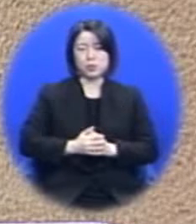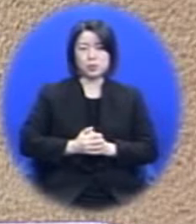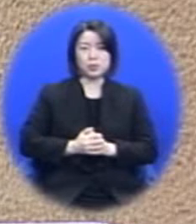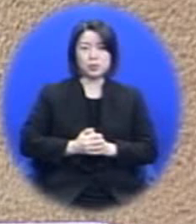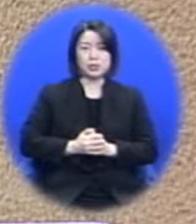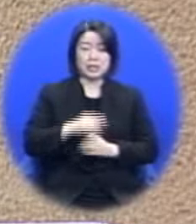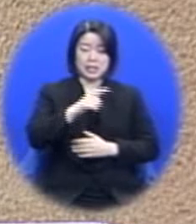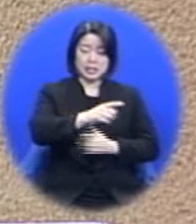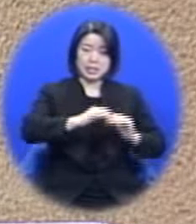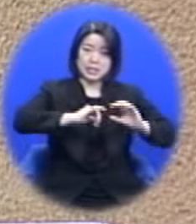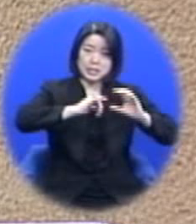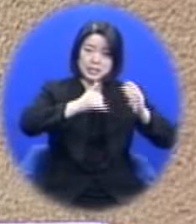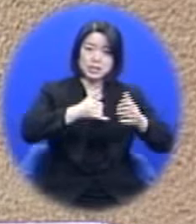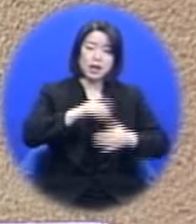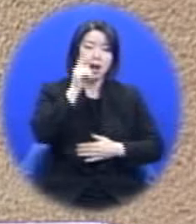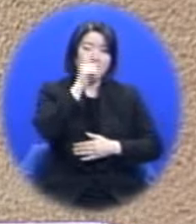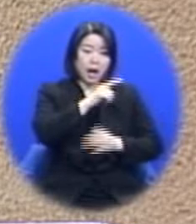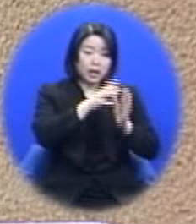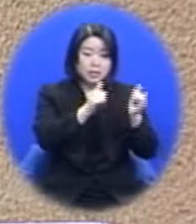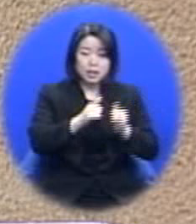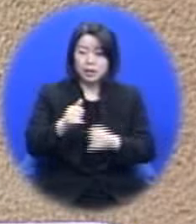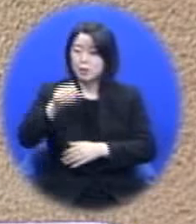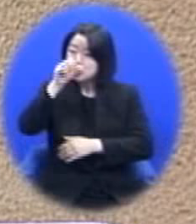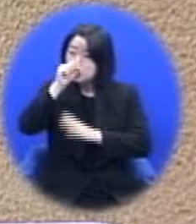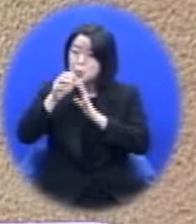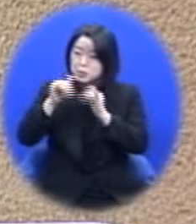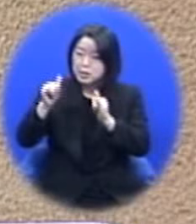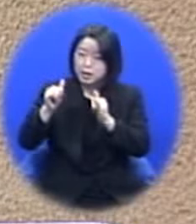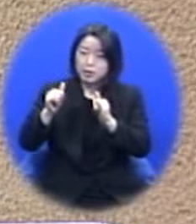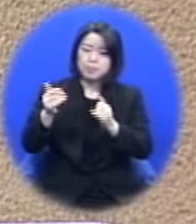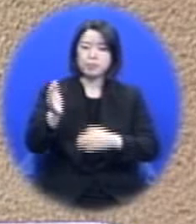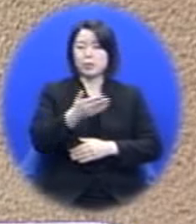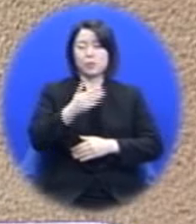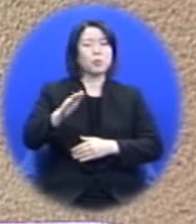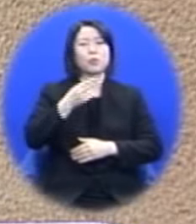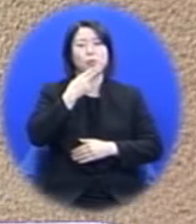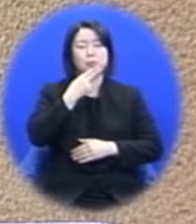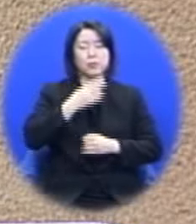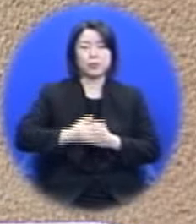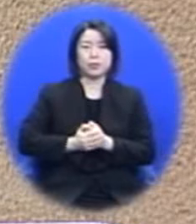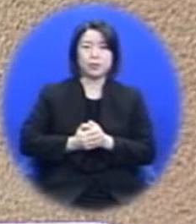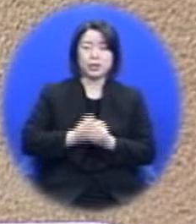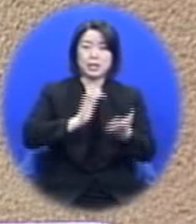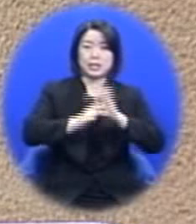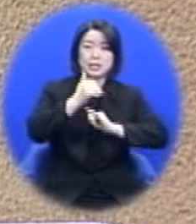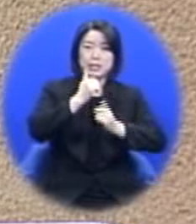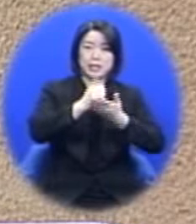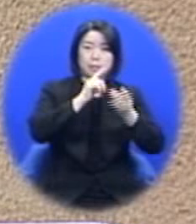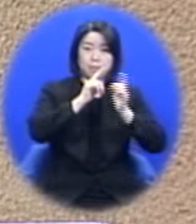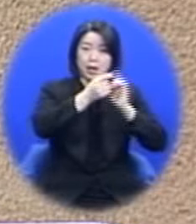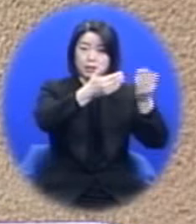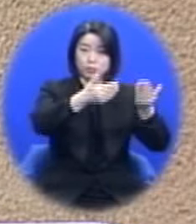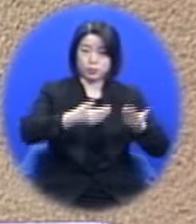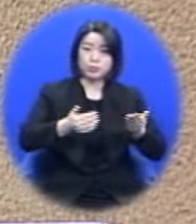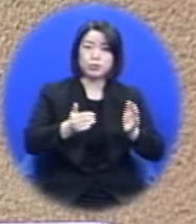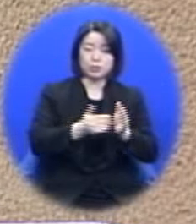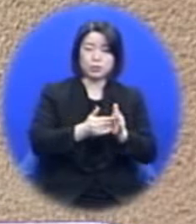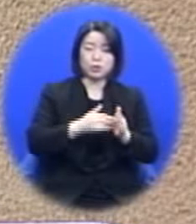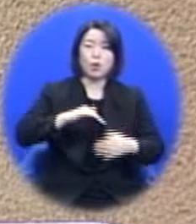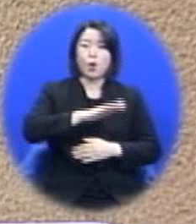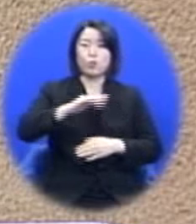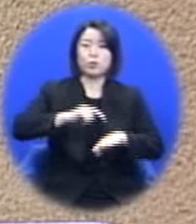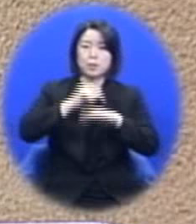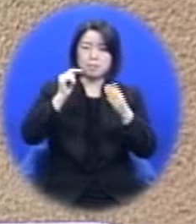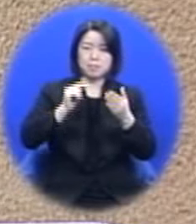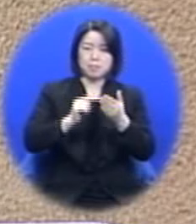이 세상에 악한 사람, 선한 사람 이렇게 구분되어 있지 않습니다. 예수님께서 말씀하셨어요. 우리